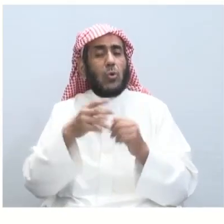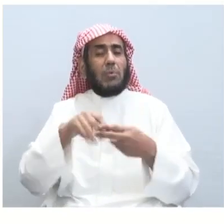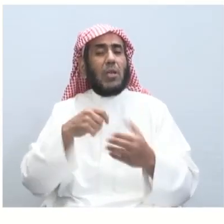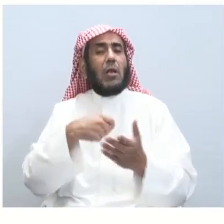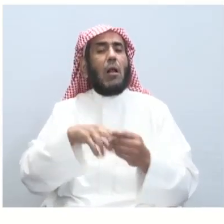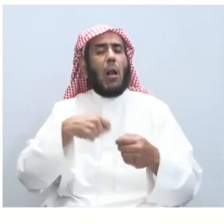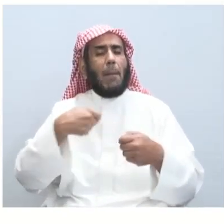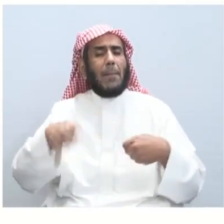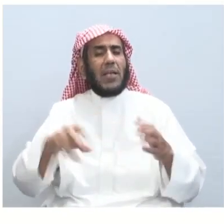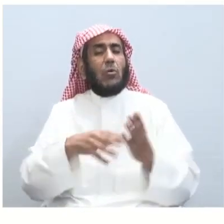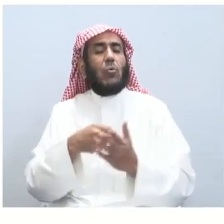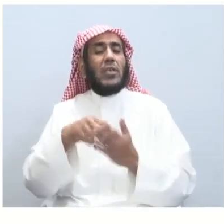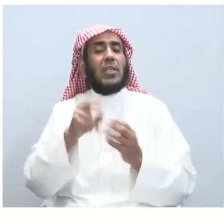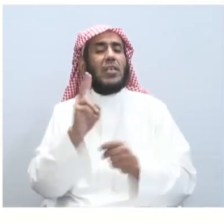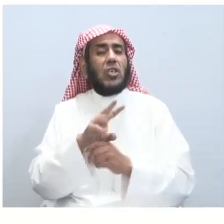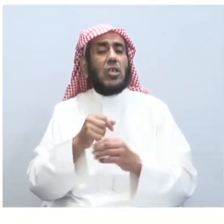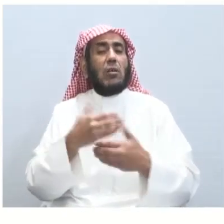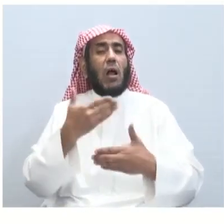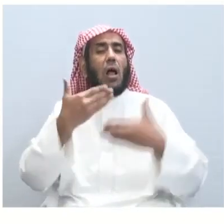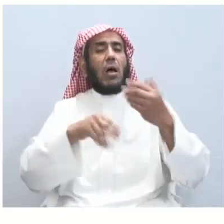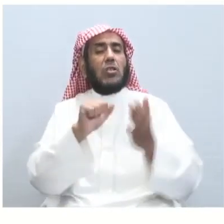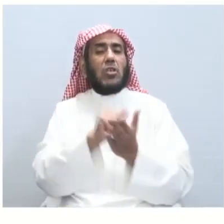وتاجير العقارات السكنيه